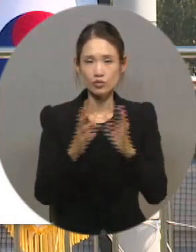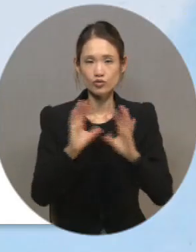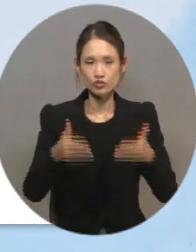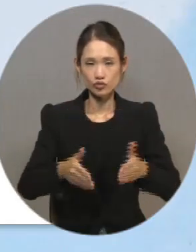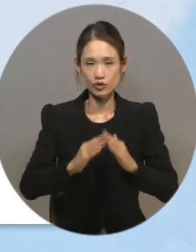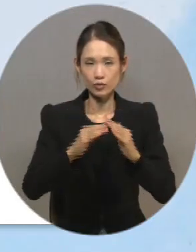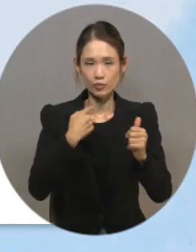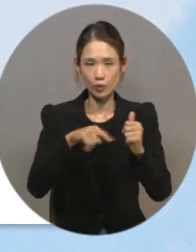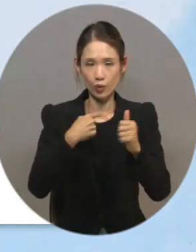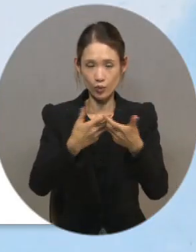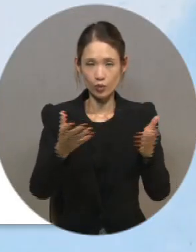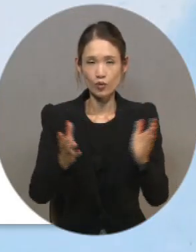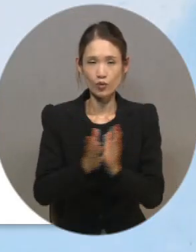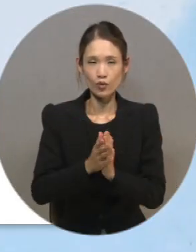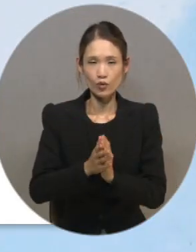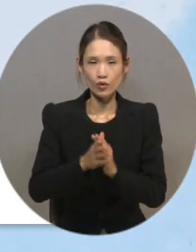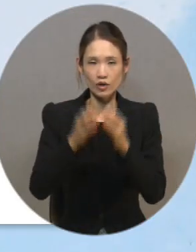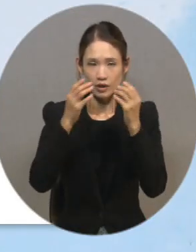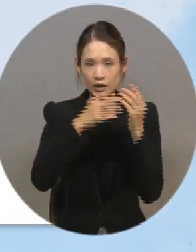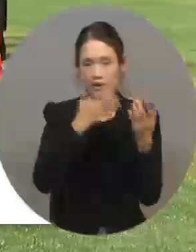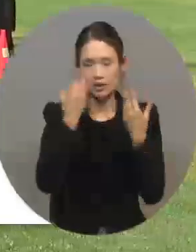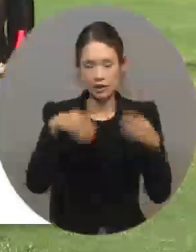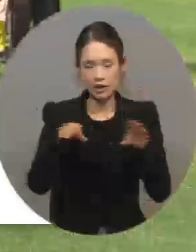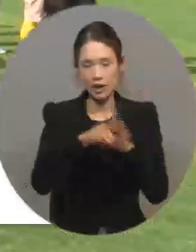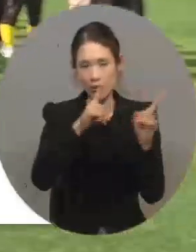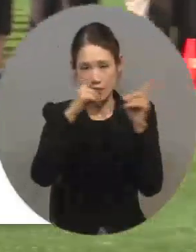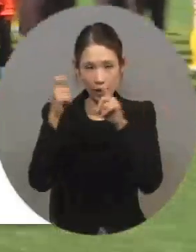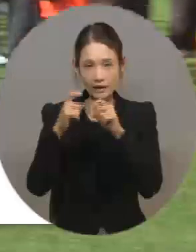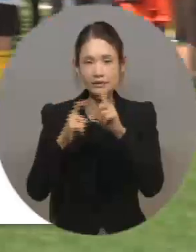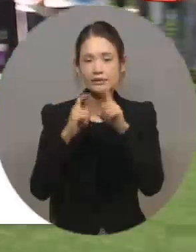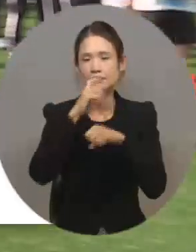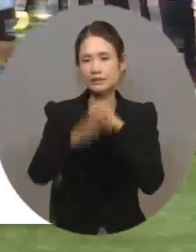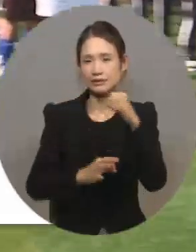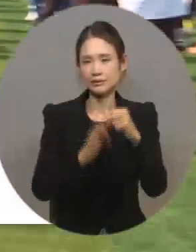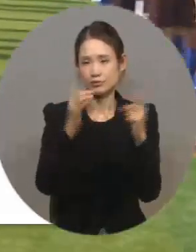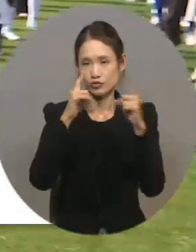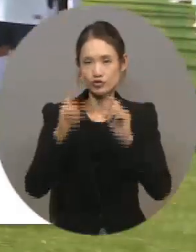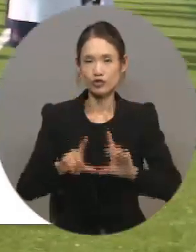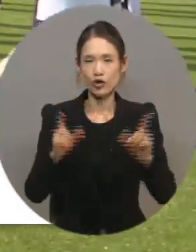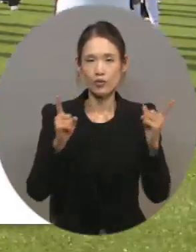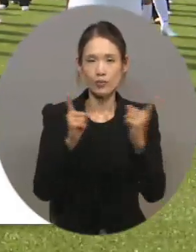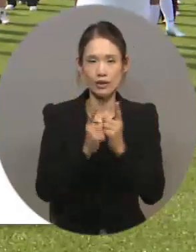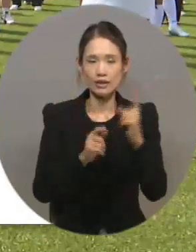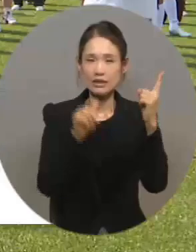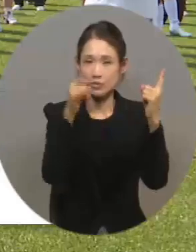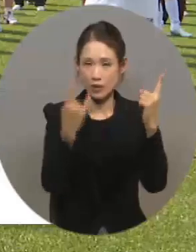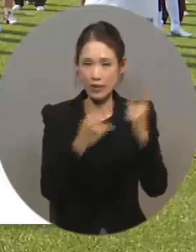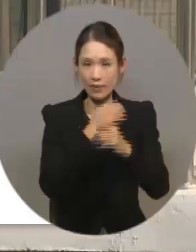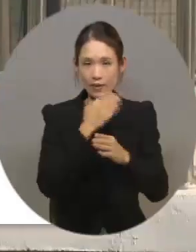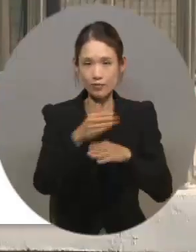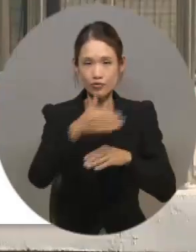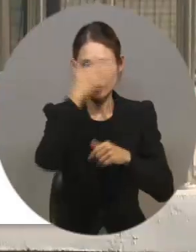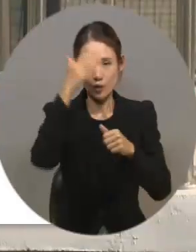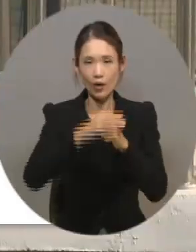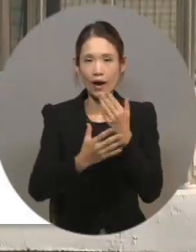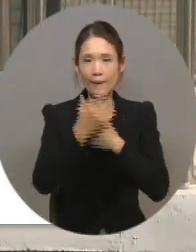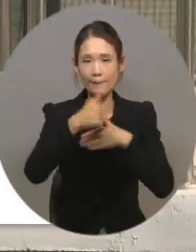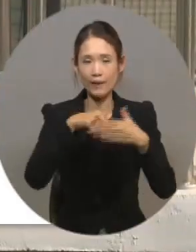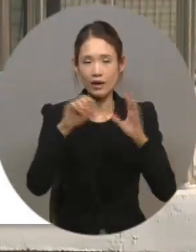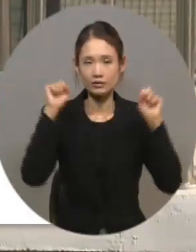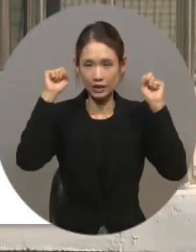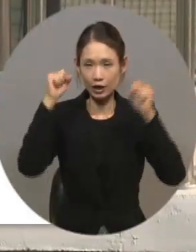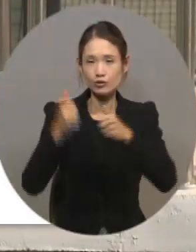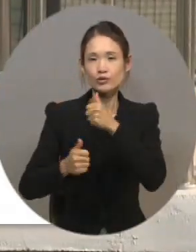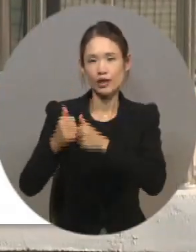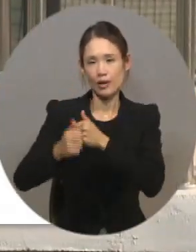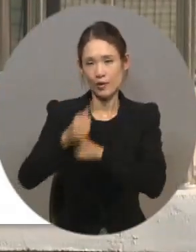한반도 통일미래센터는 개관 10주년을 맞아 제1회 탈북 청소년 한마음 체육대회를 개최했습니다. 김영호 통일부